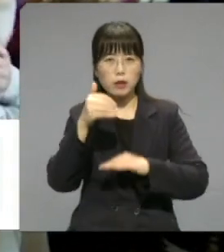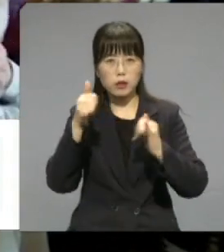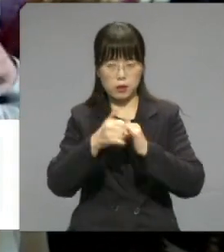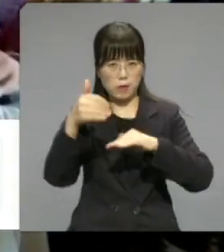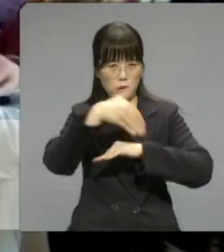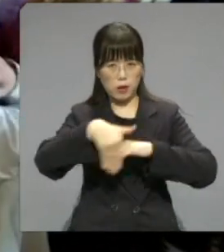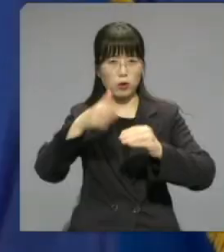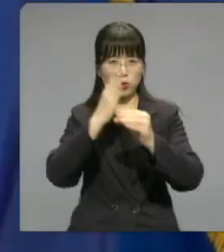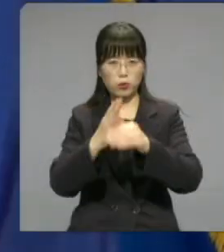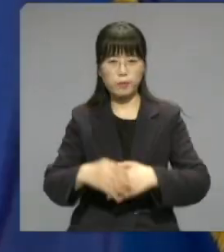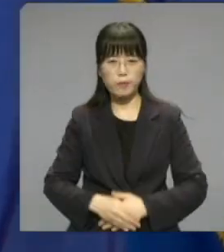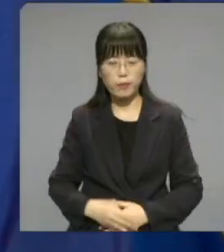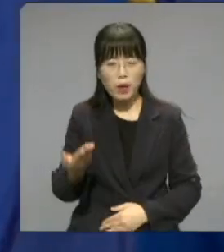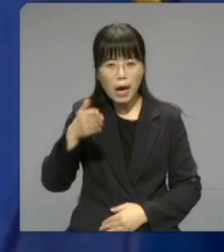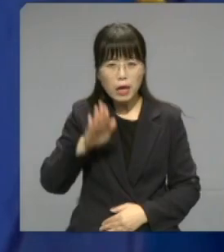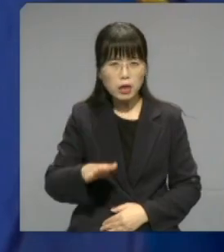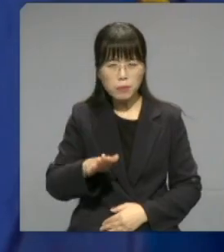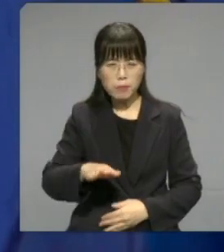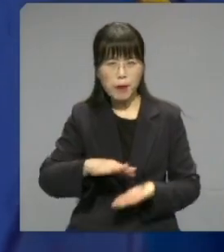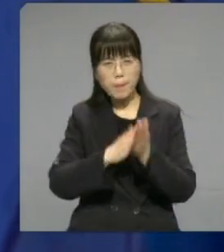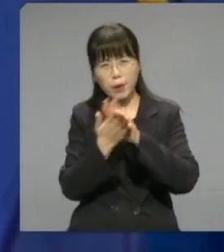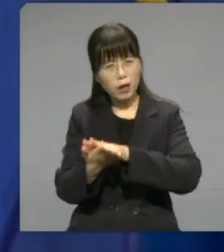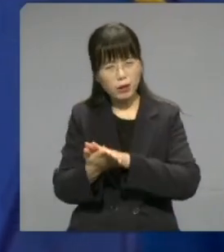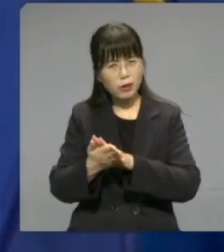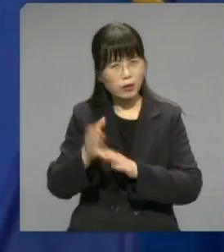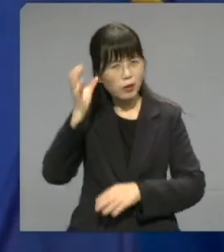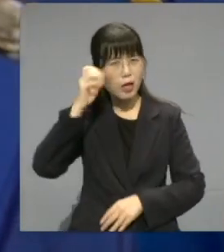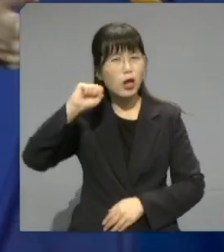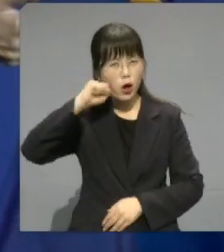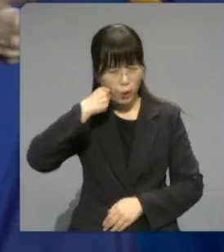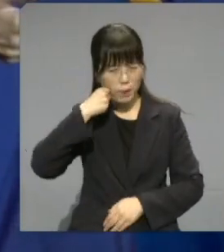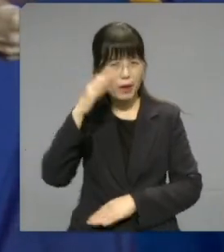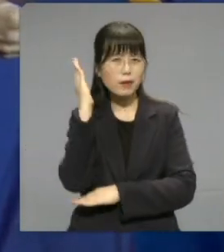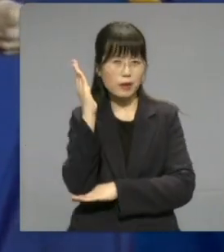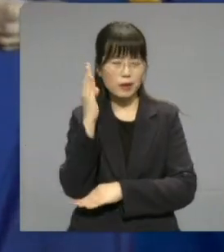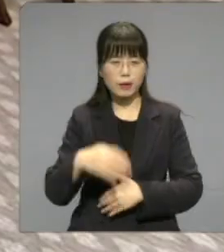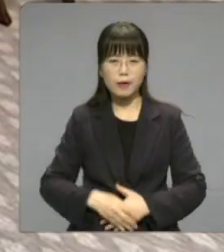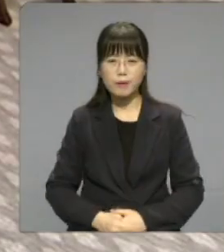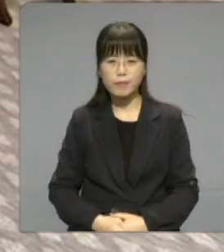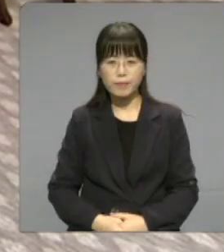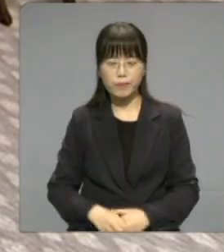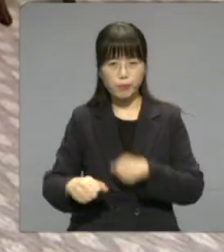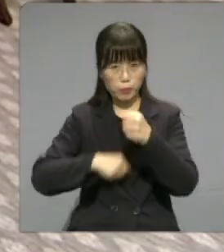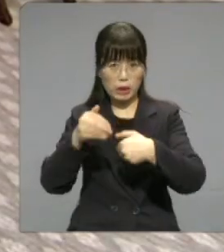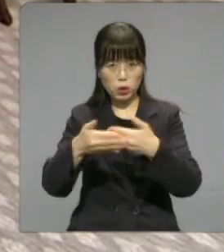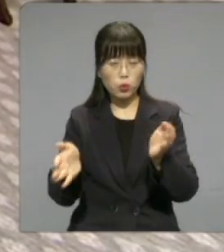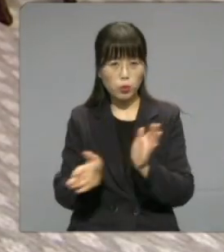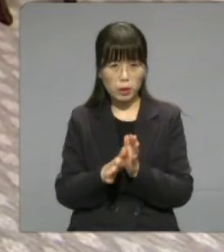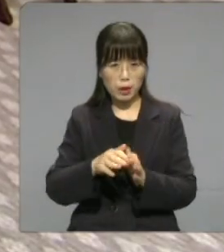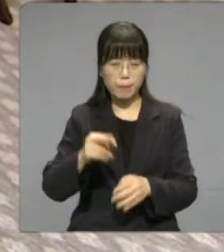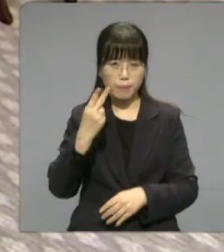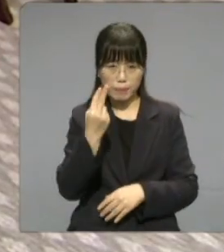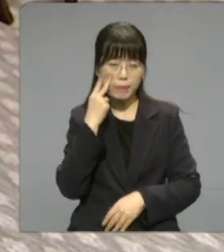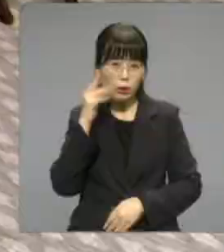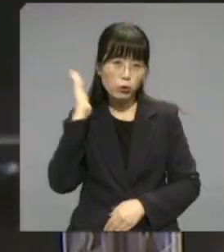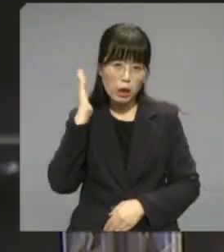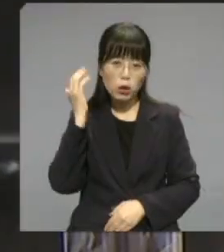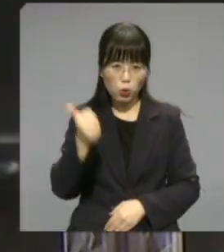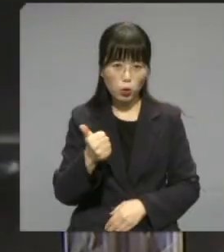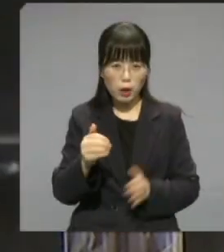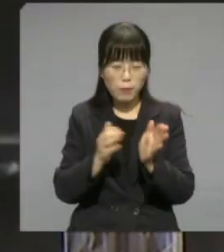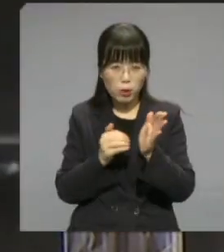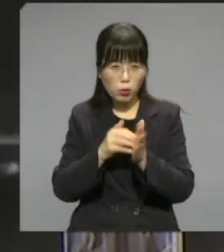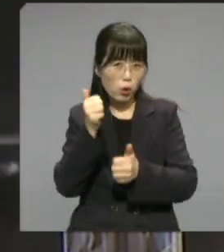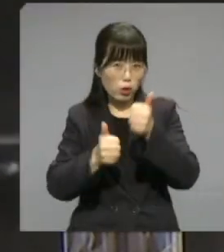전략입니다. 하지만 이변을 기대하긴 어렵다는 게 중론입니다. 민주당에서도 조 바이든 대통령이